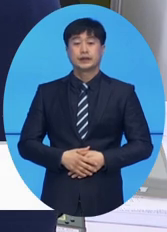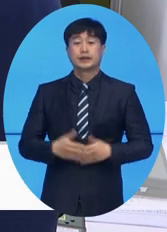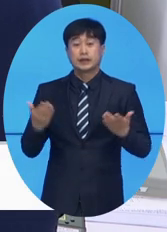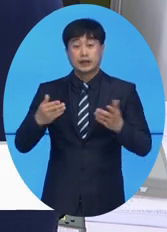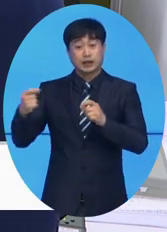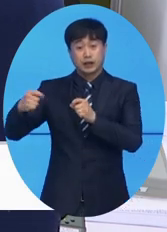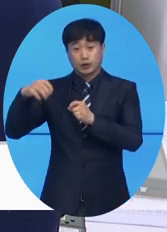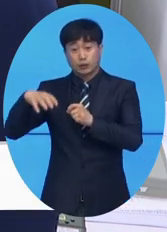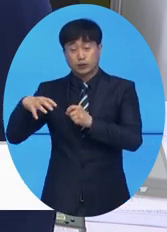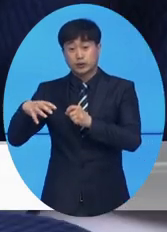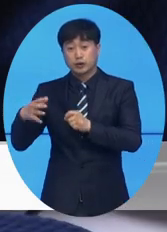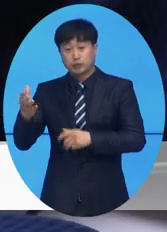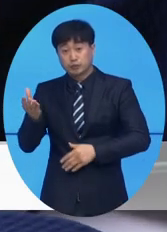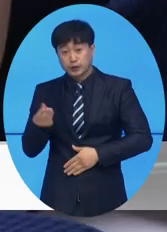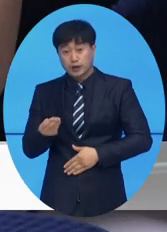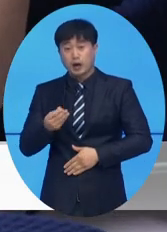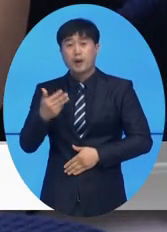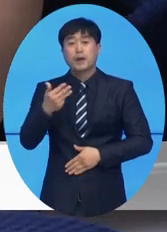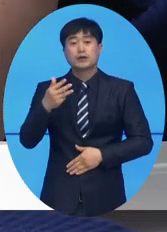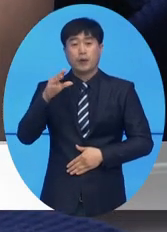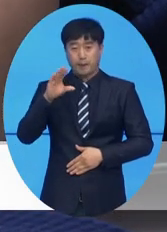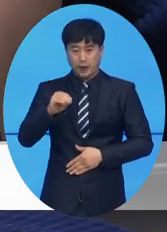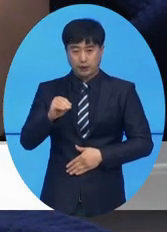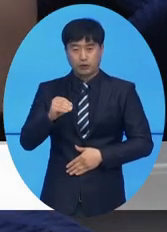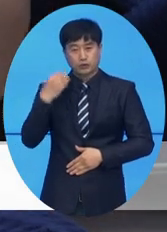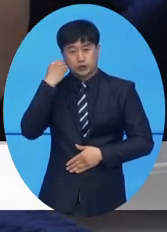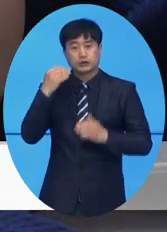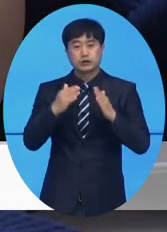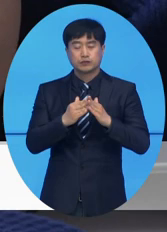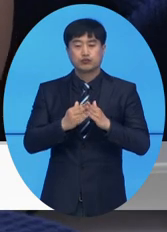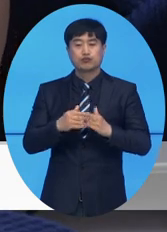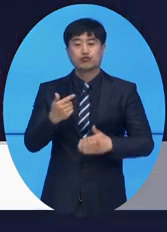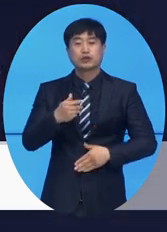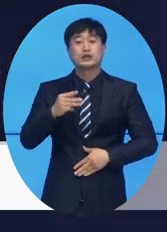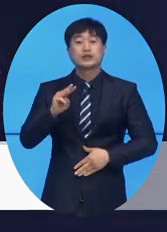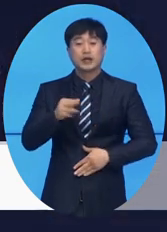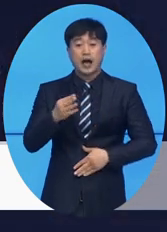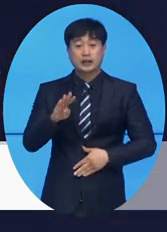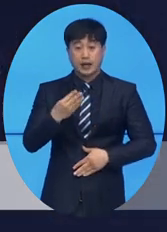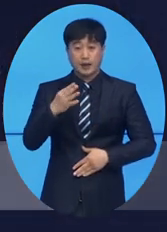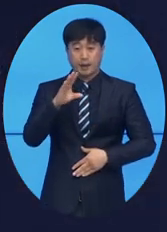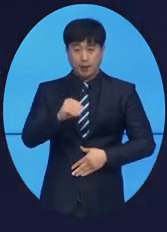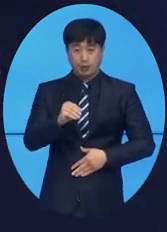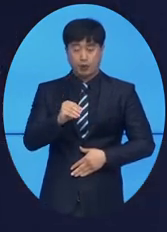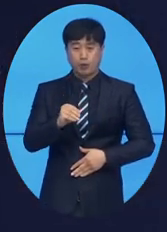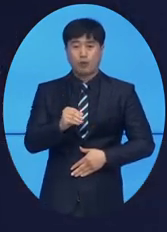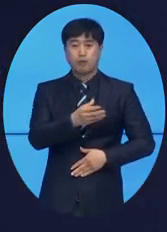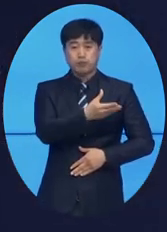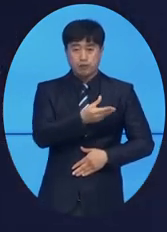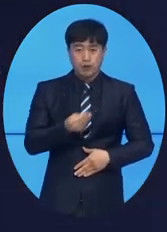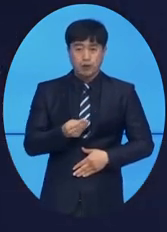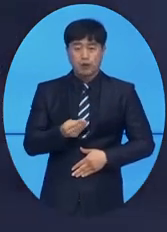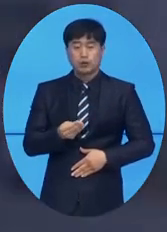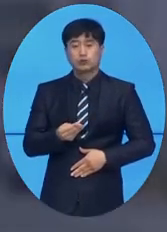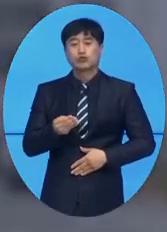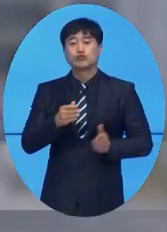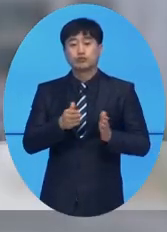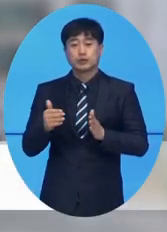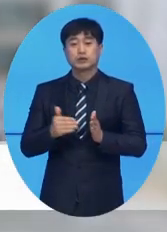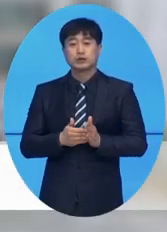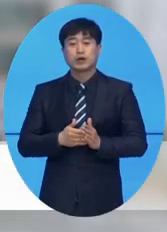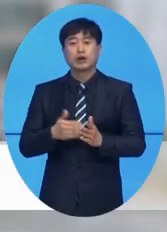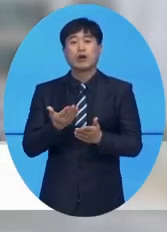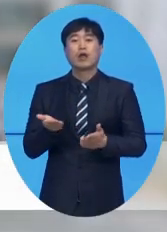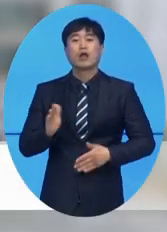직장과 가까운 곳에 얻은 8천만 원짜리 전셋집. 6,400만 원을 대출받아 전세 자금을 마련했습니다. 하지만